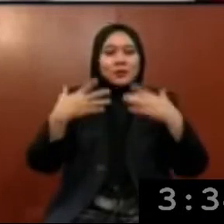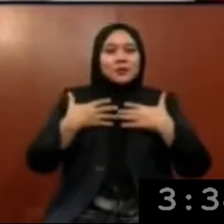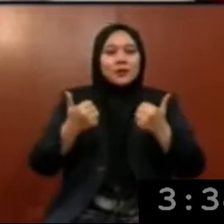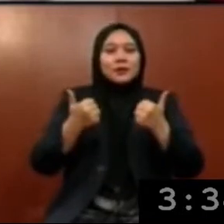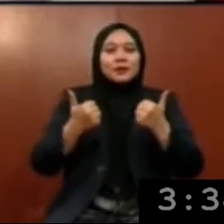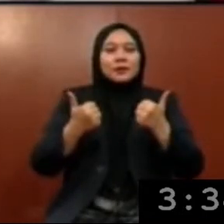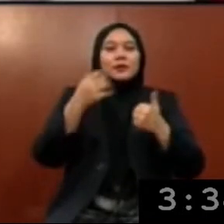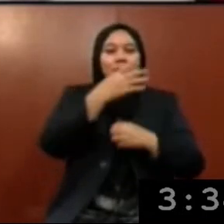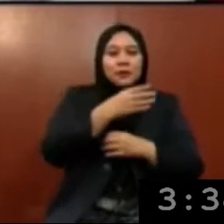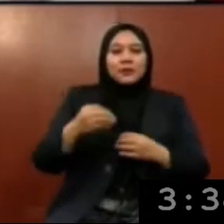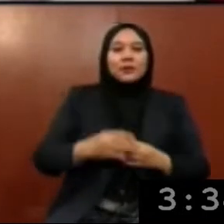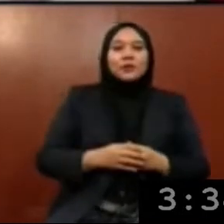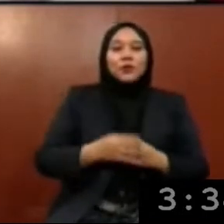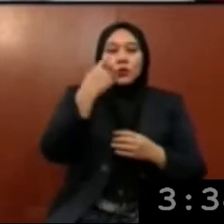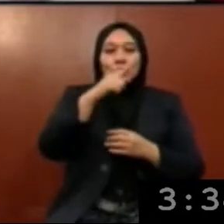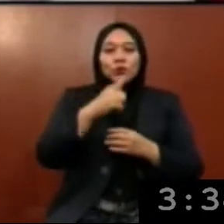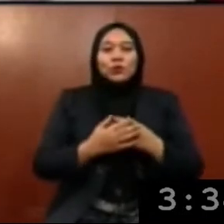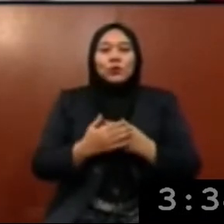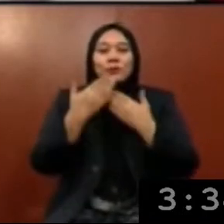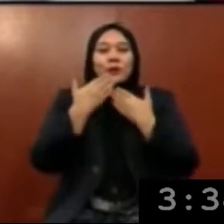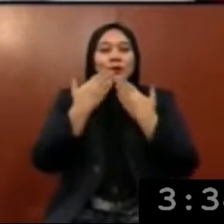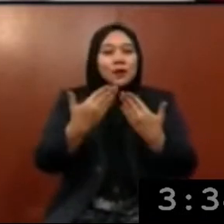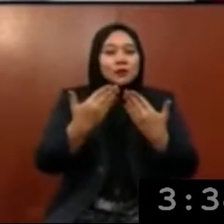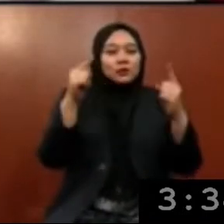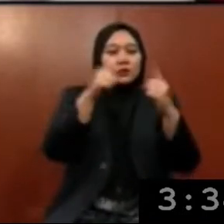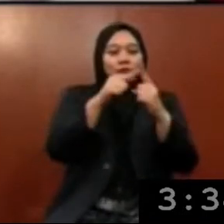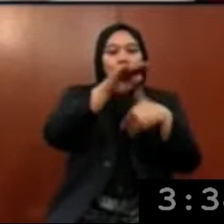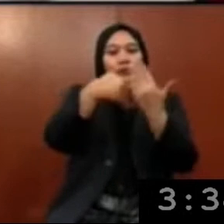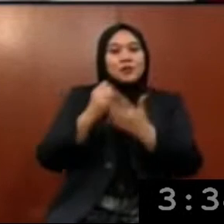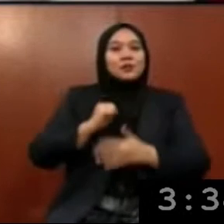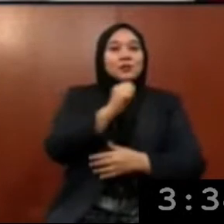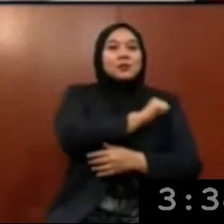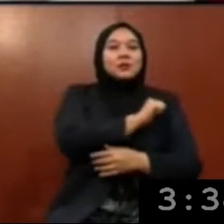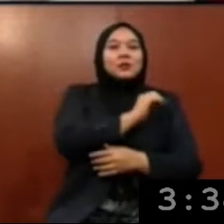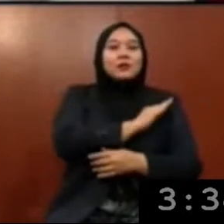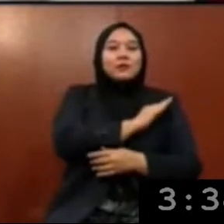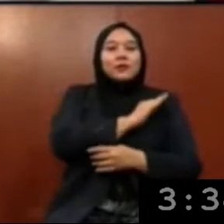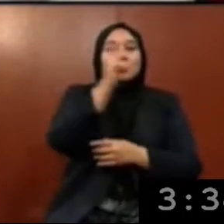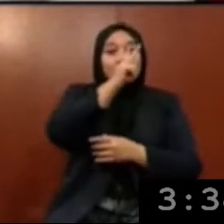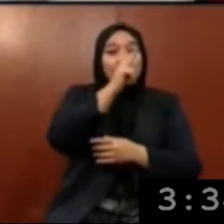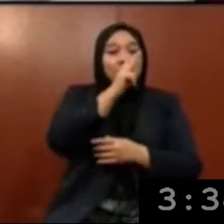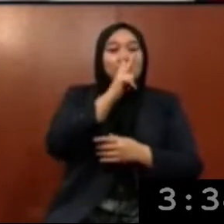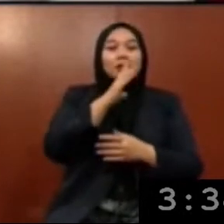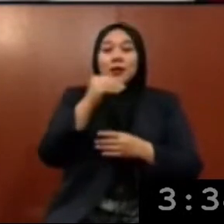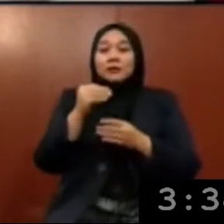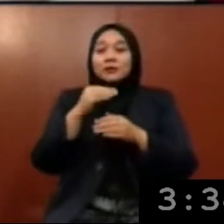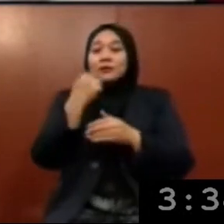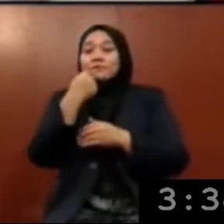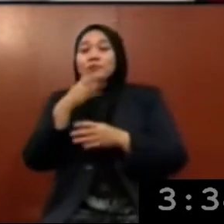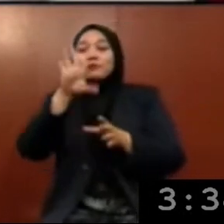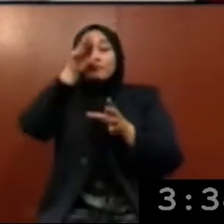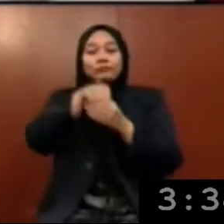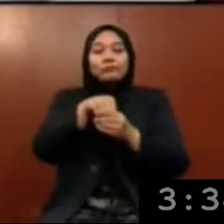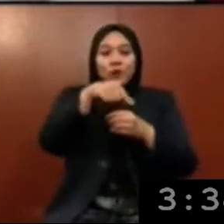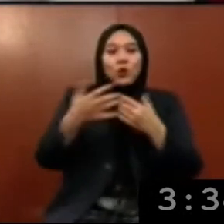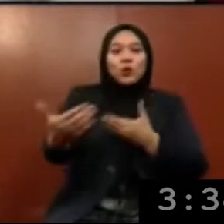sebagai sebuah bentuk apresiasi dan penghargaan kepada para penjawat awam dan mereka yang terlibat bagi menjayakan kutipan